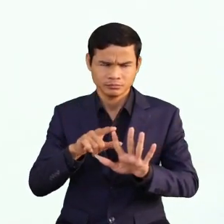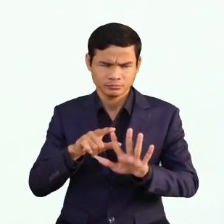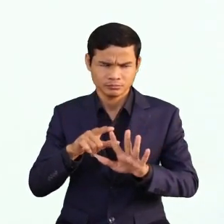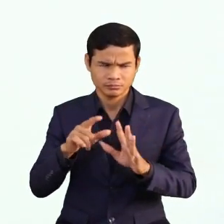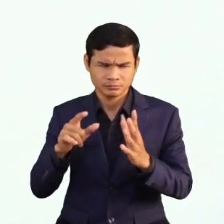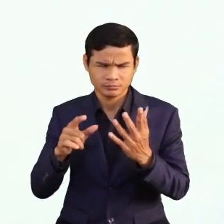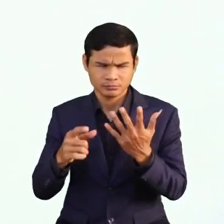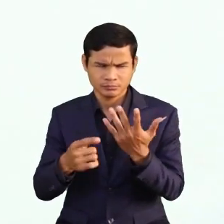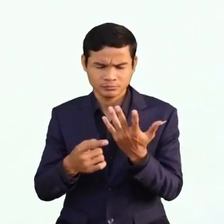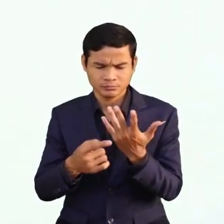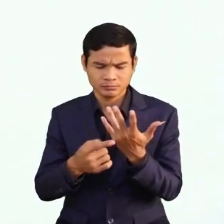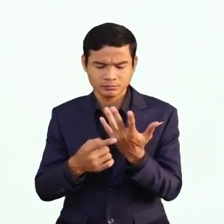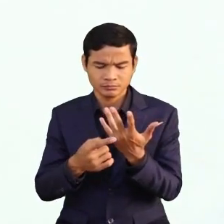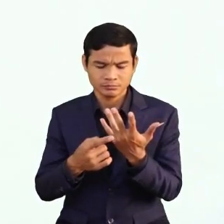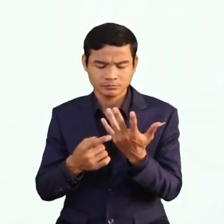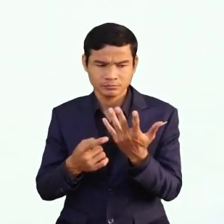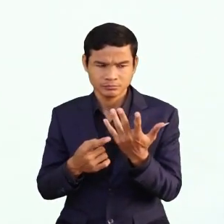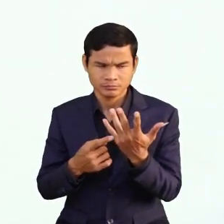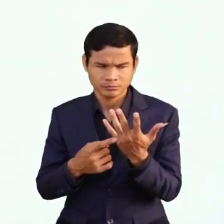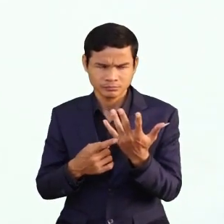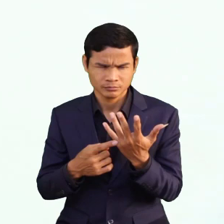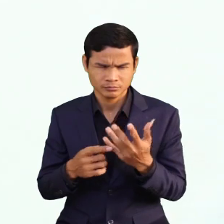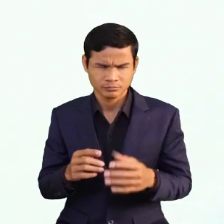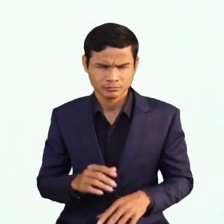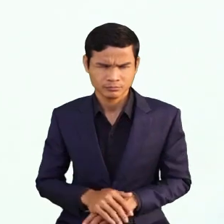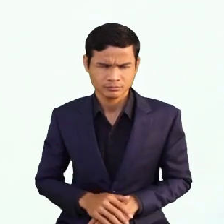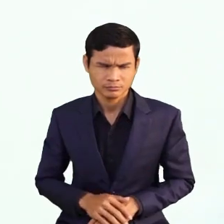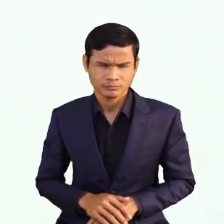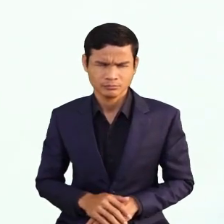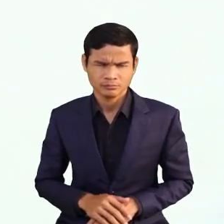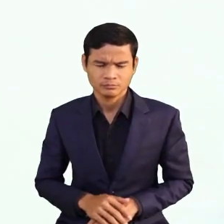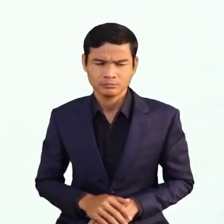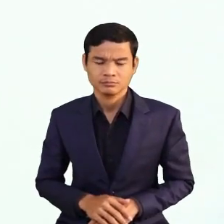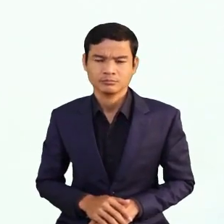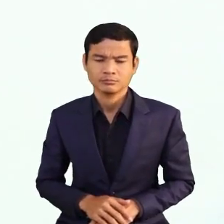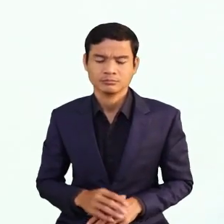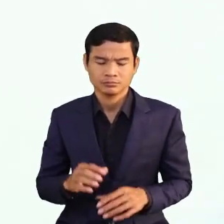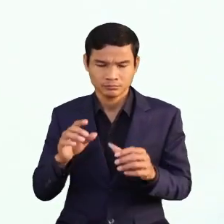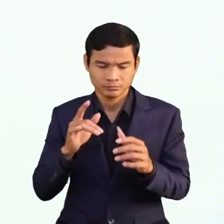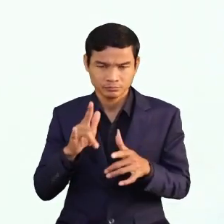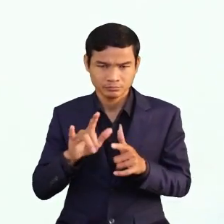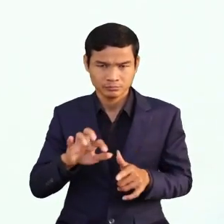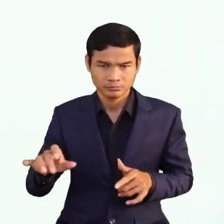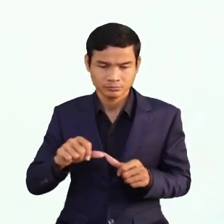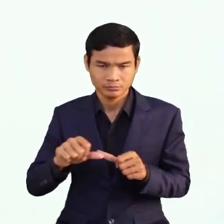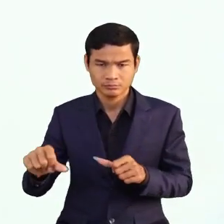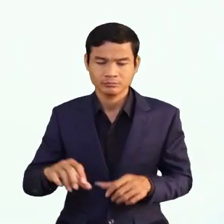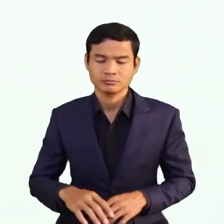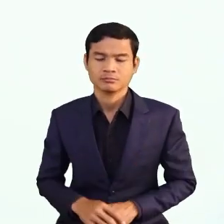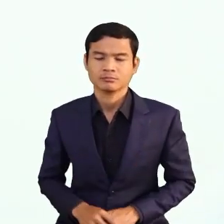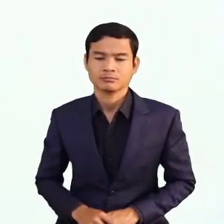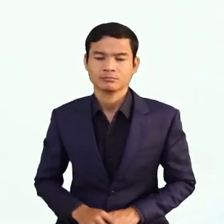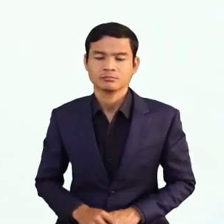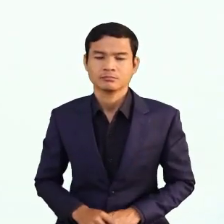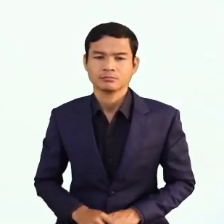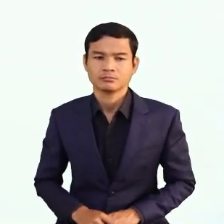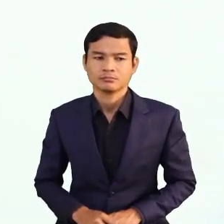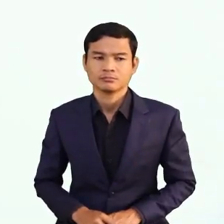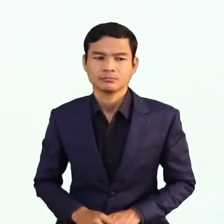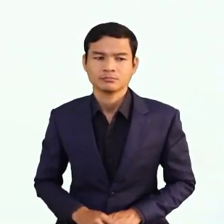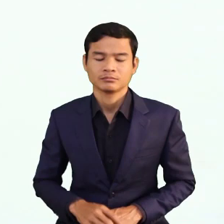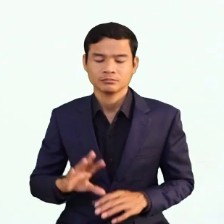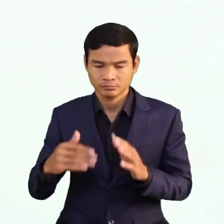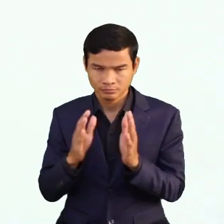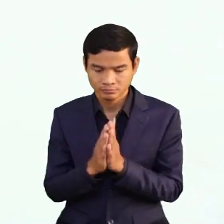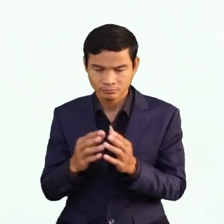ចាតោះបន្តទៀតប្រកបបន្ទាប់ចាអរ